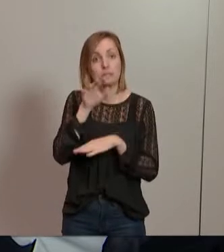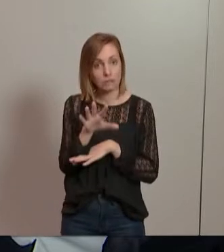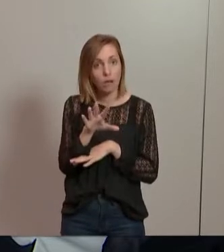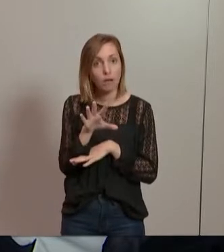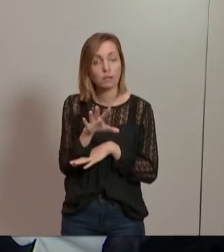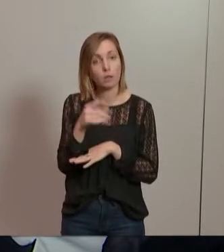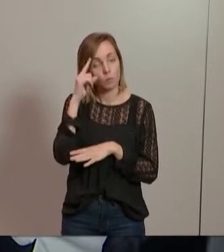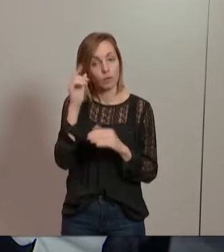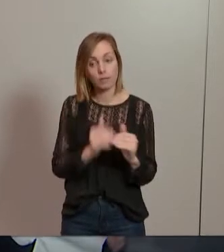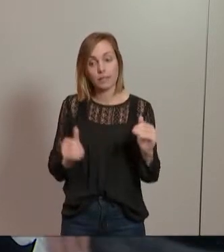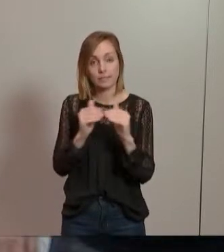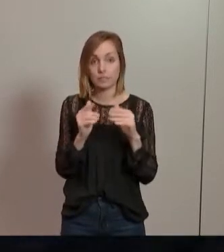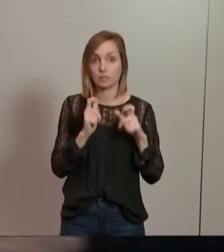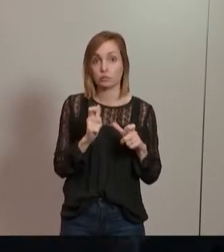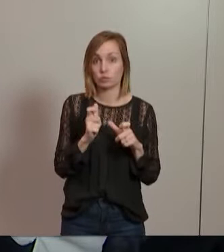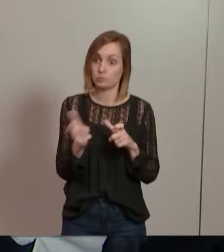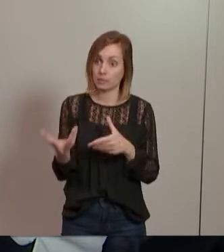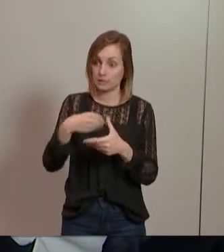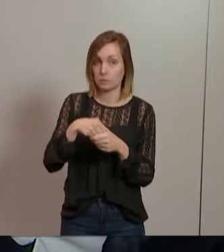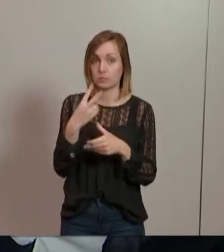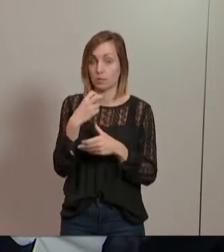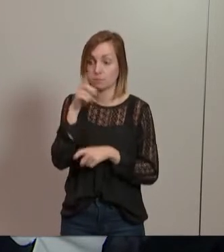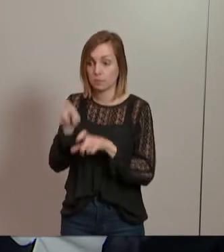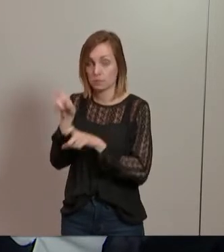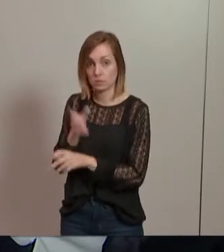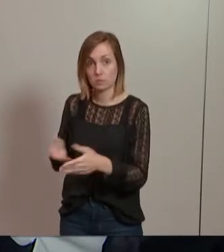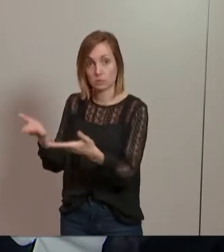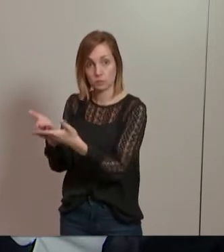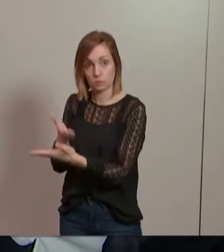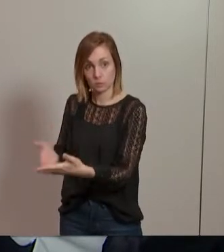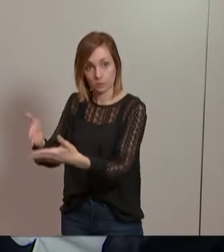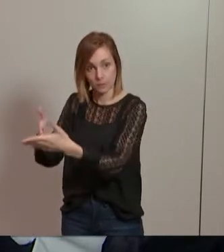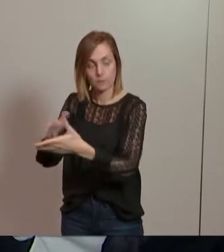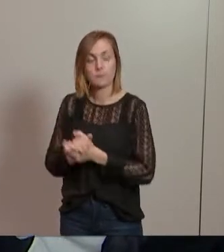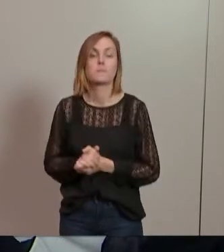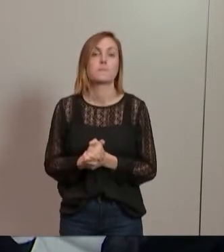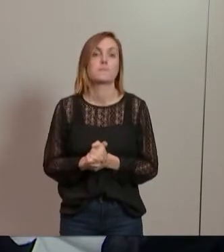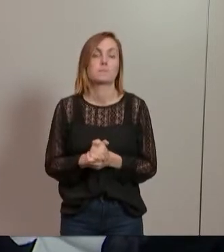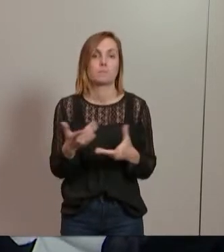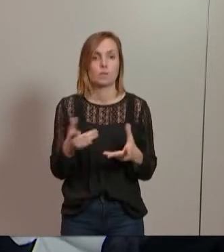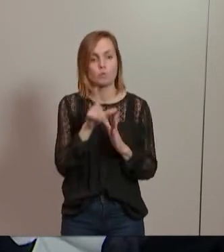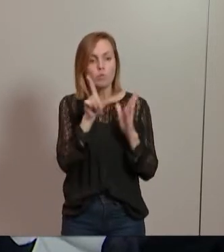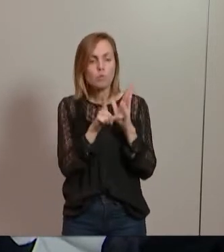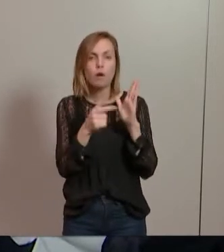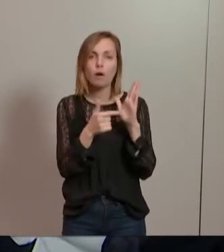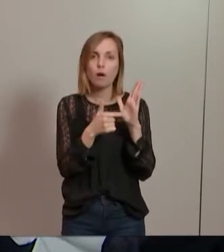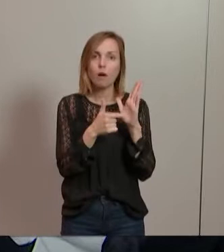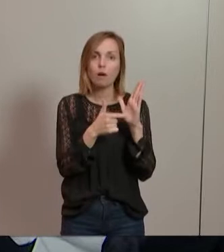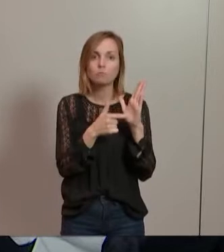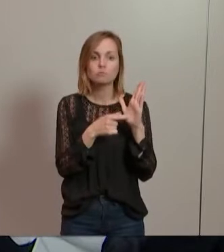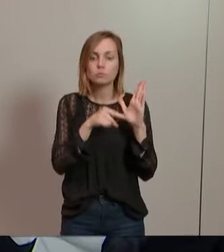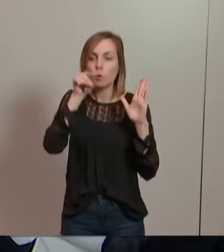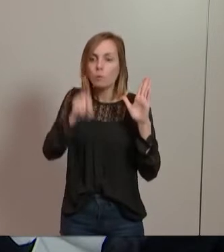loi pour l'égalité des chances et la participation à la citoyenneté des personnes handicapées, cette loi, en fait, elle rend